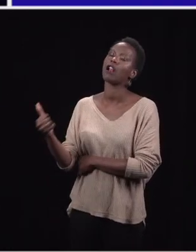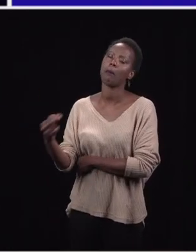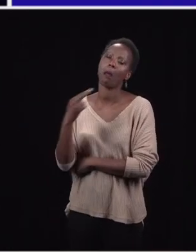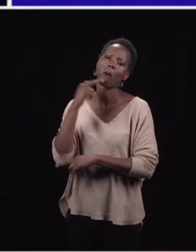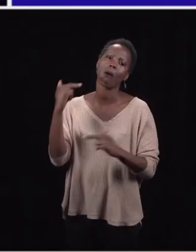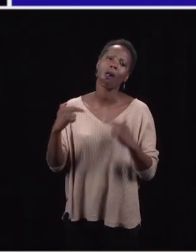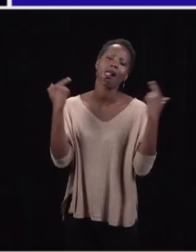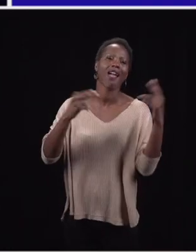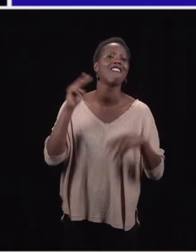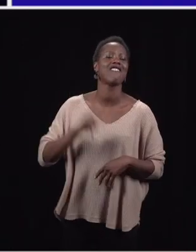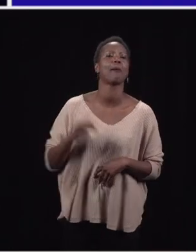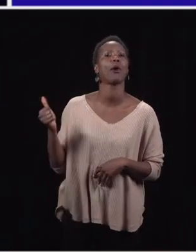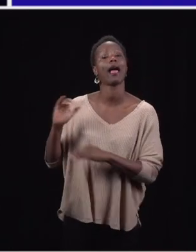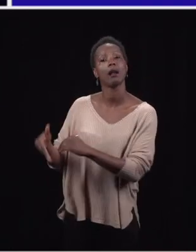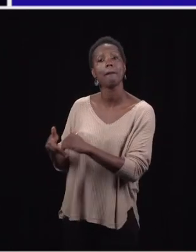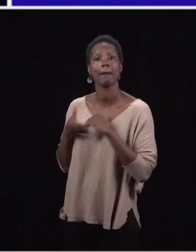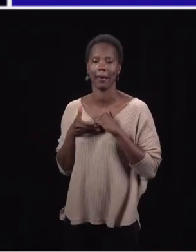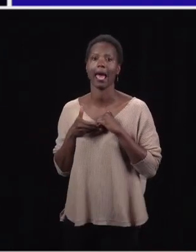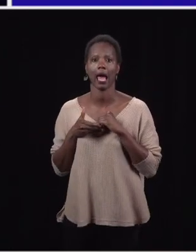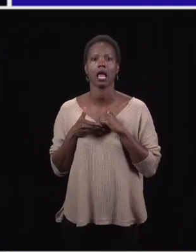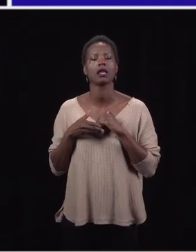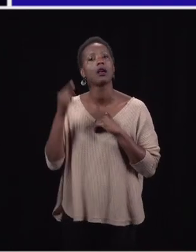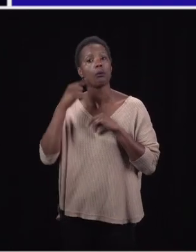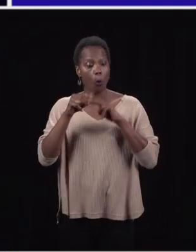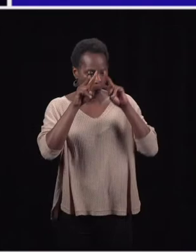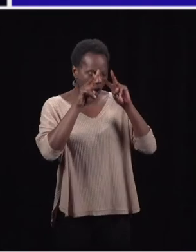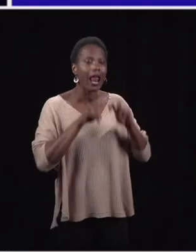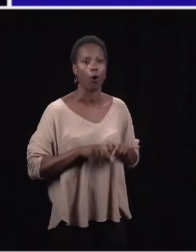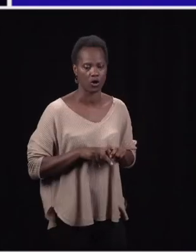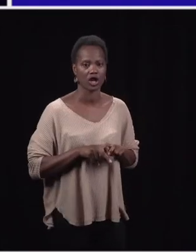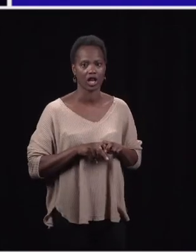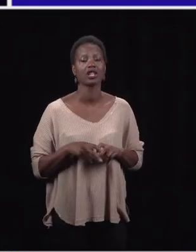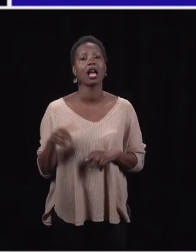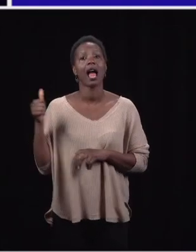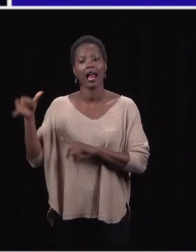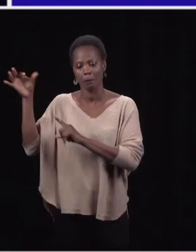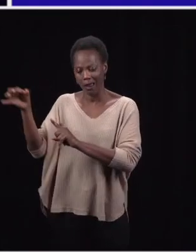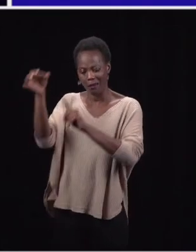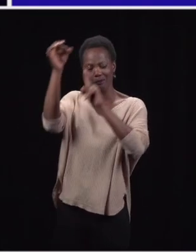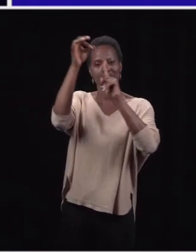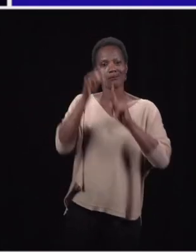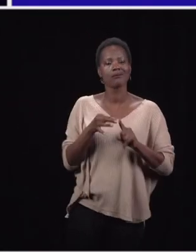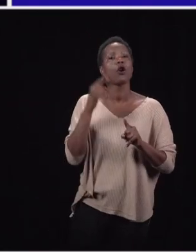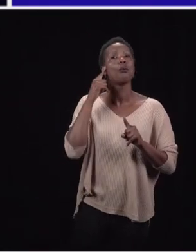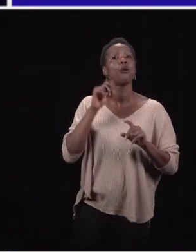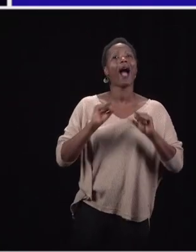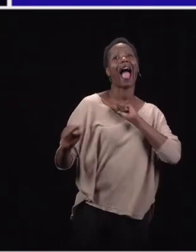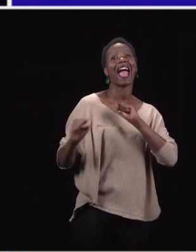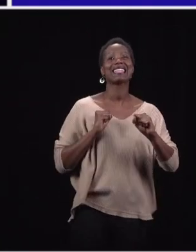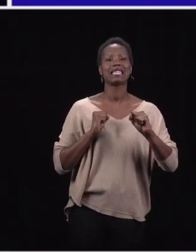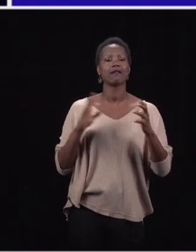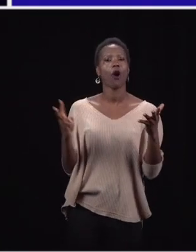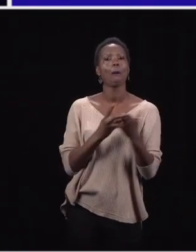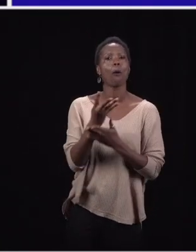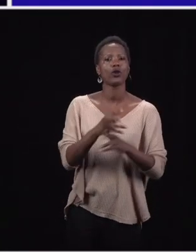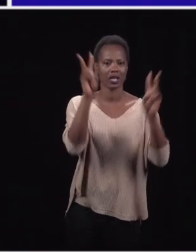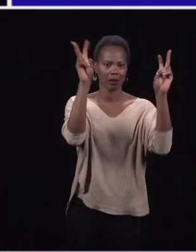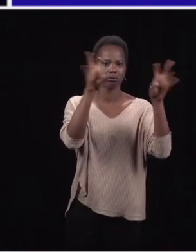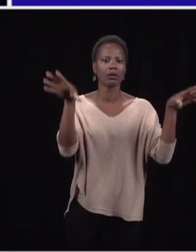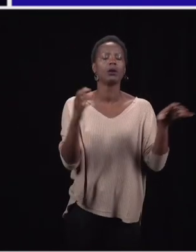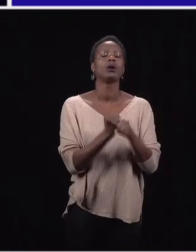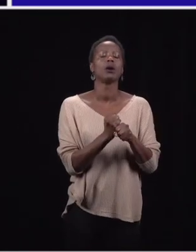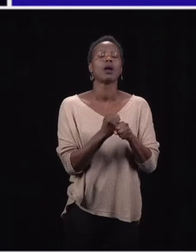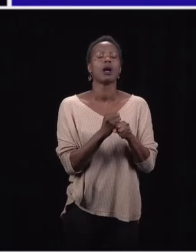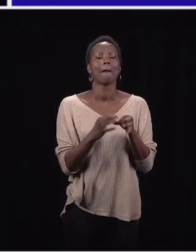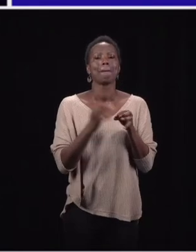et qui m'a beaucoup aidé dans ma recherche et du coup qui m'a envoyé faire un actif projet une sorte de petit bilan de compétences duquel